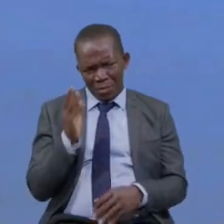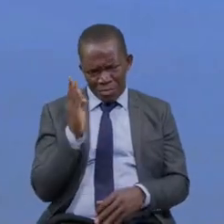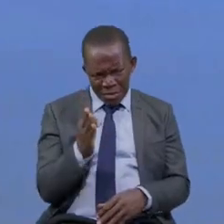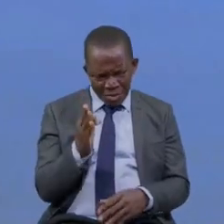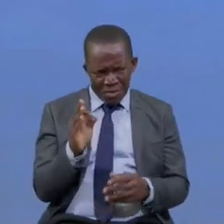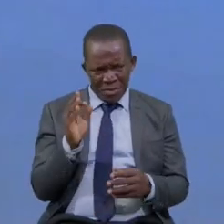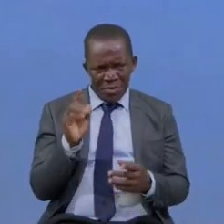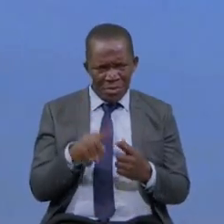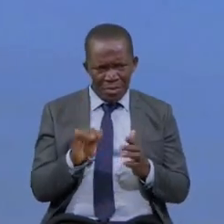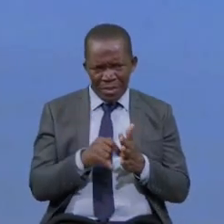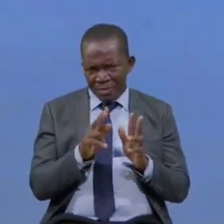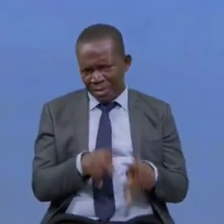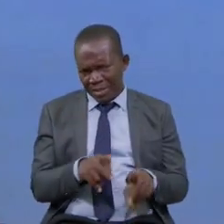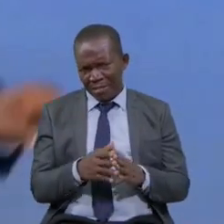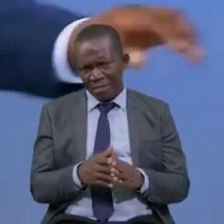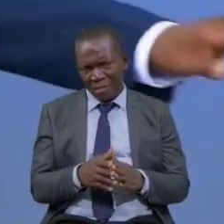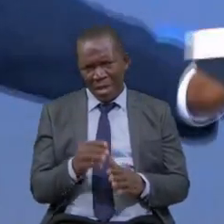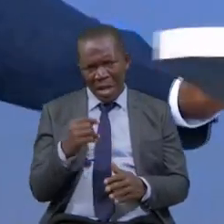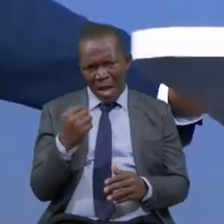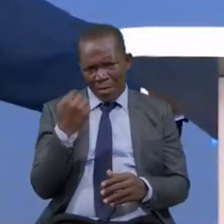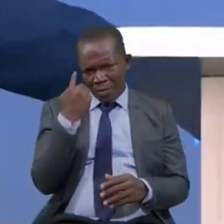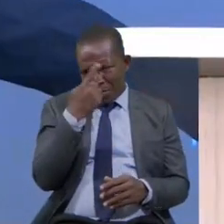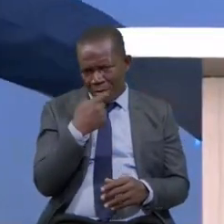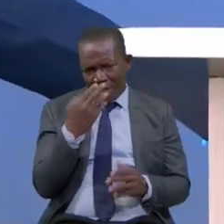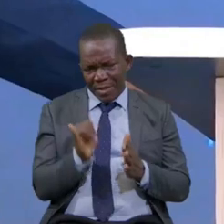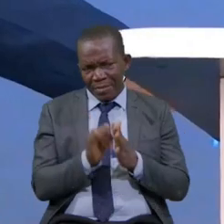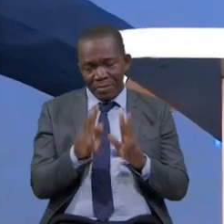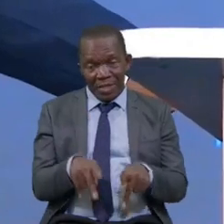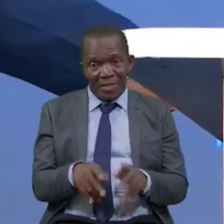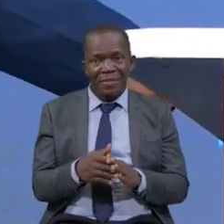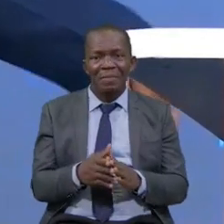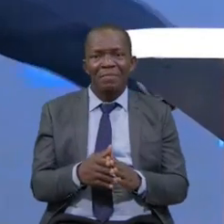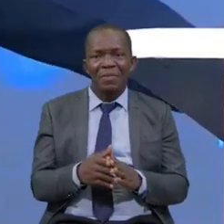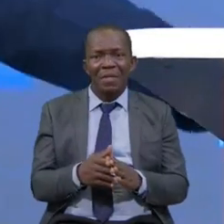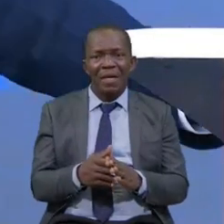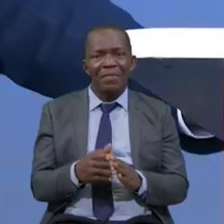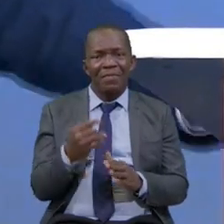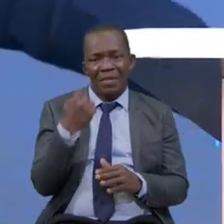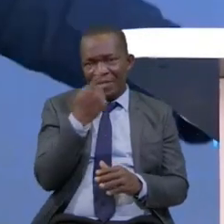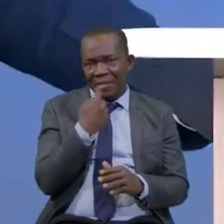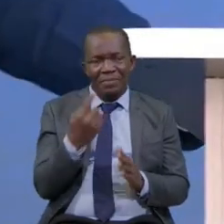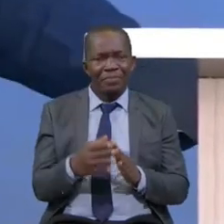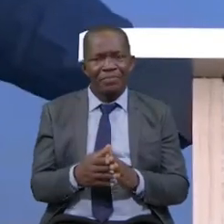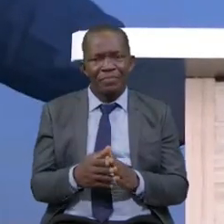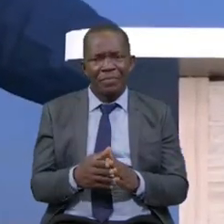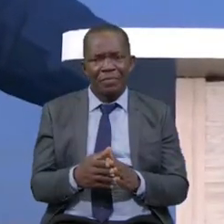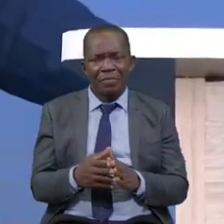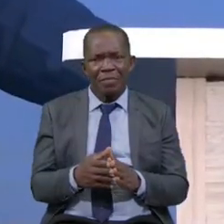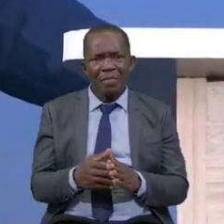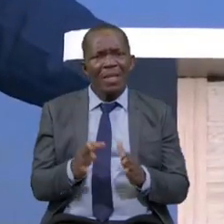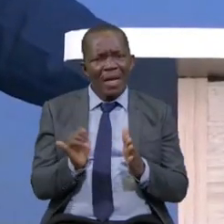voulez lui prêcher l'évangile du salut. Vous regardez son visage et son visage